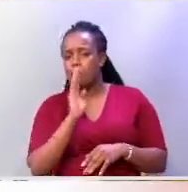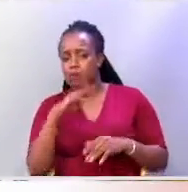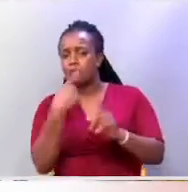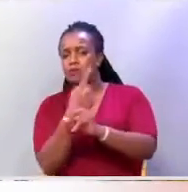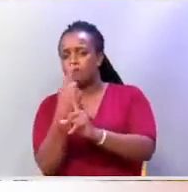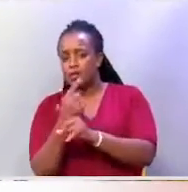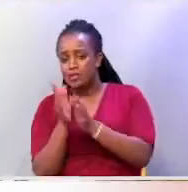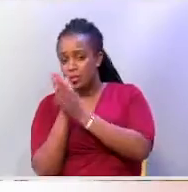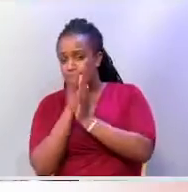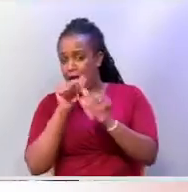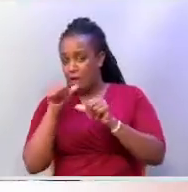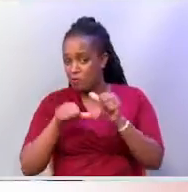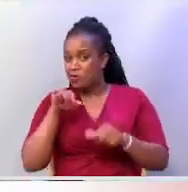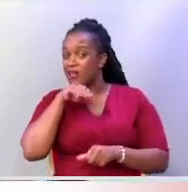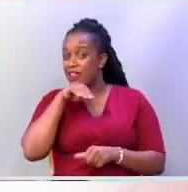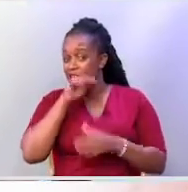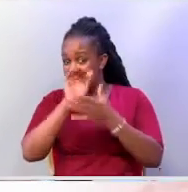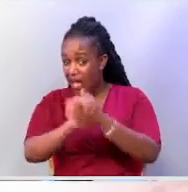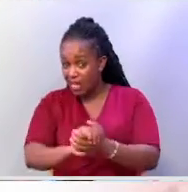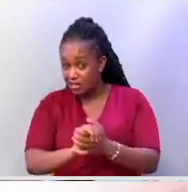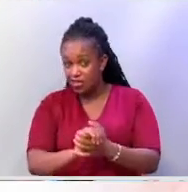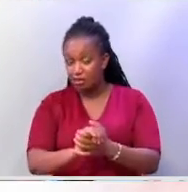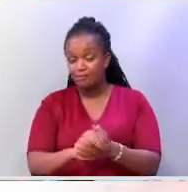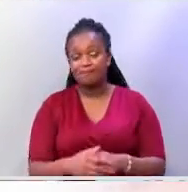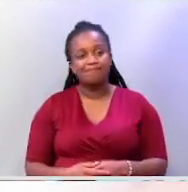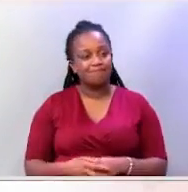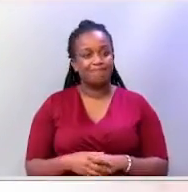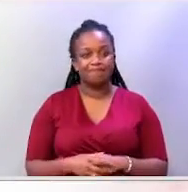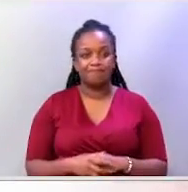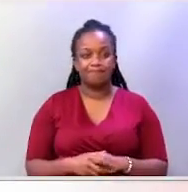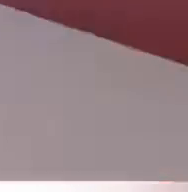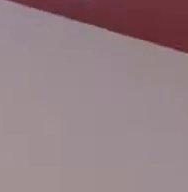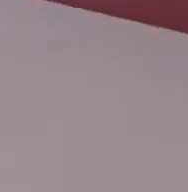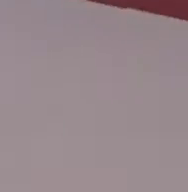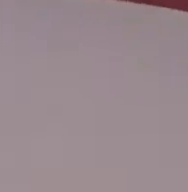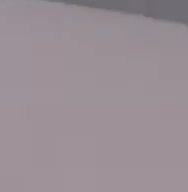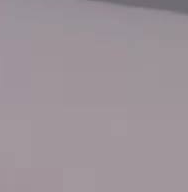maneno hiyo ya Raila na handshake. Samira Mohammed, TV 47.